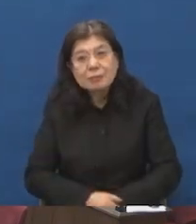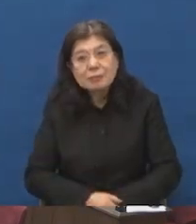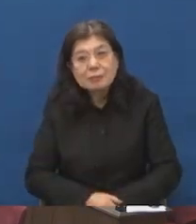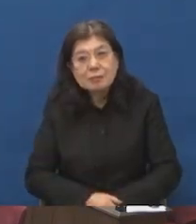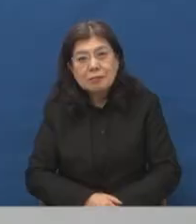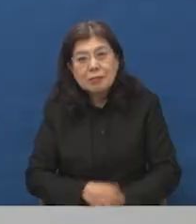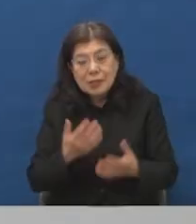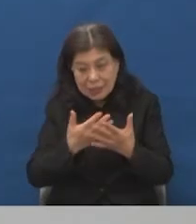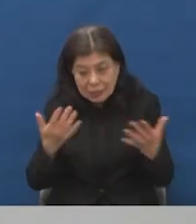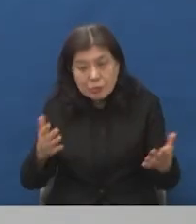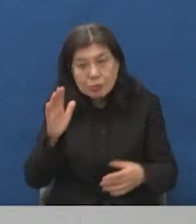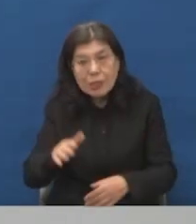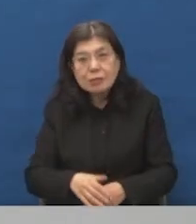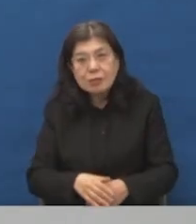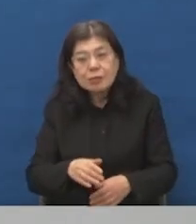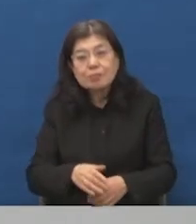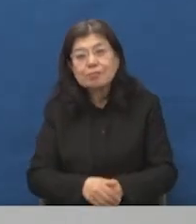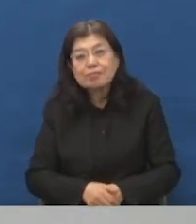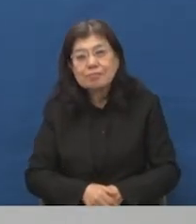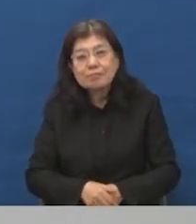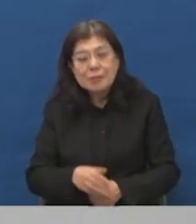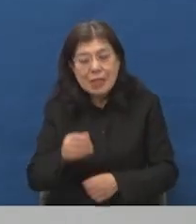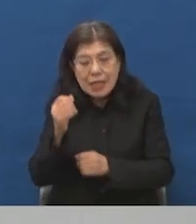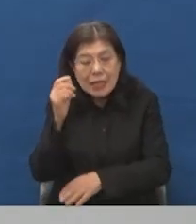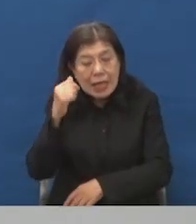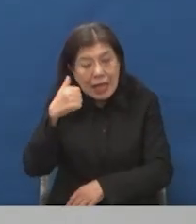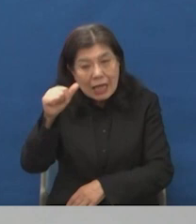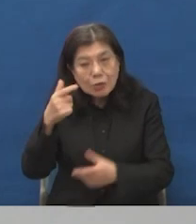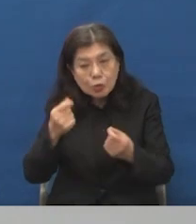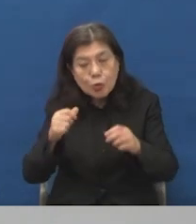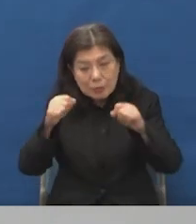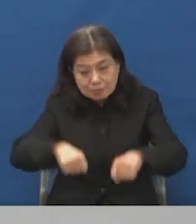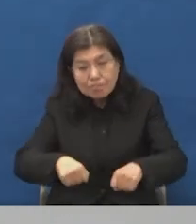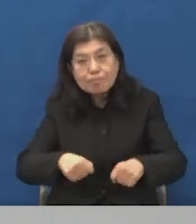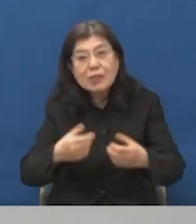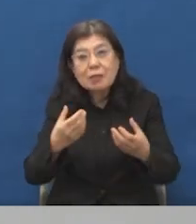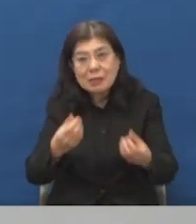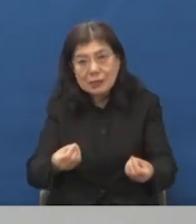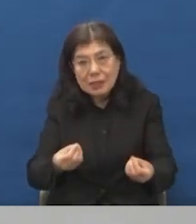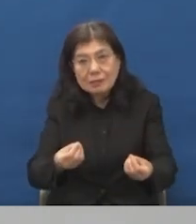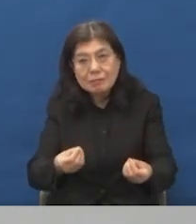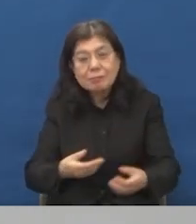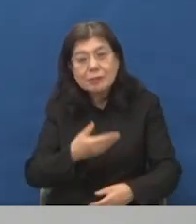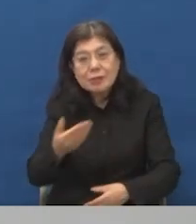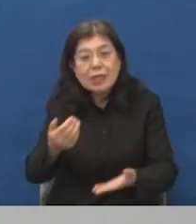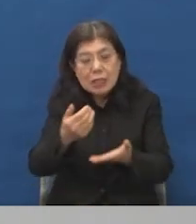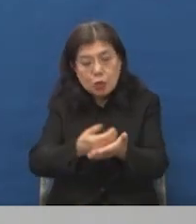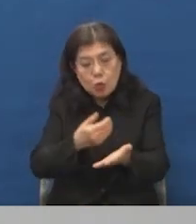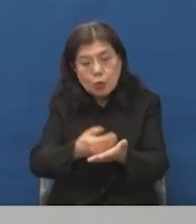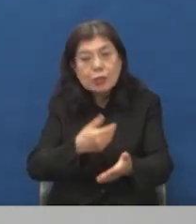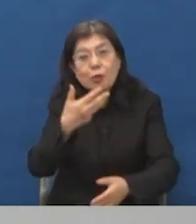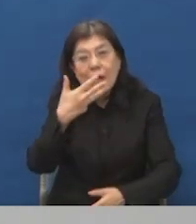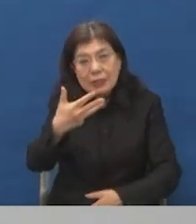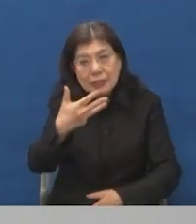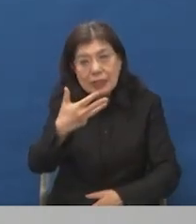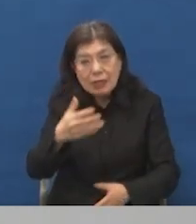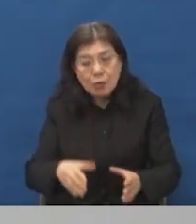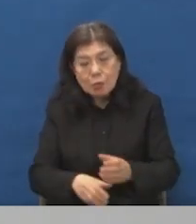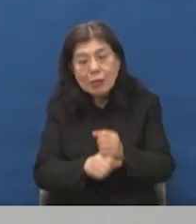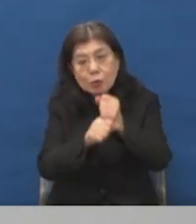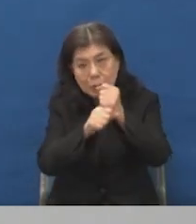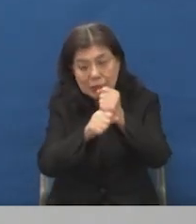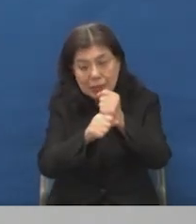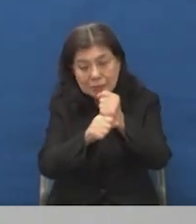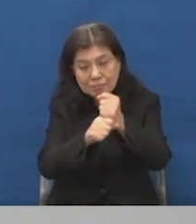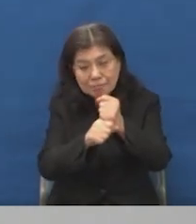多数であります。よって本案は原案のとおり可決されました。次に残余の議案8件を一括評決に付